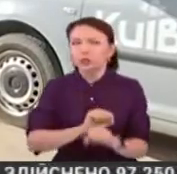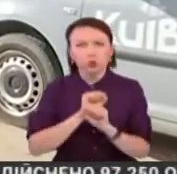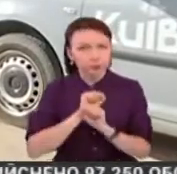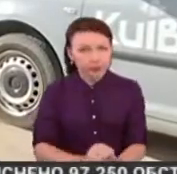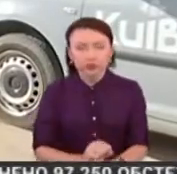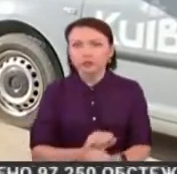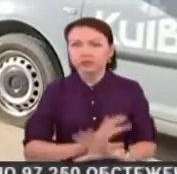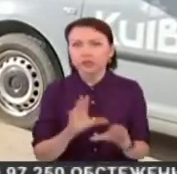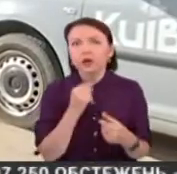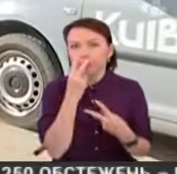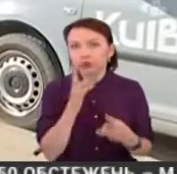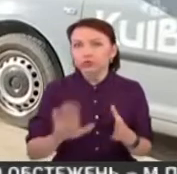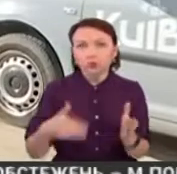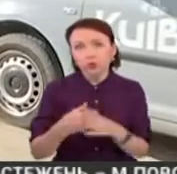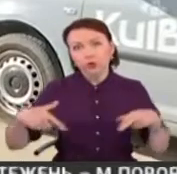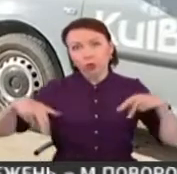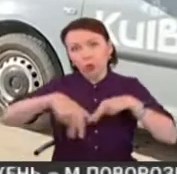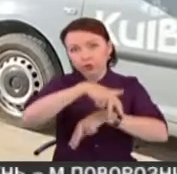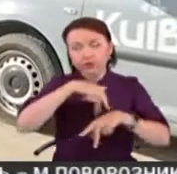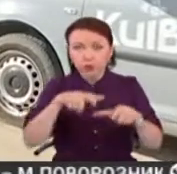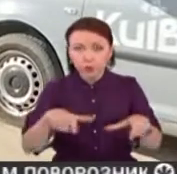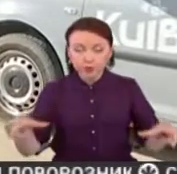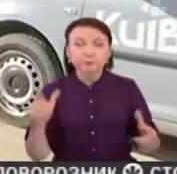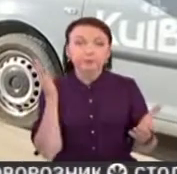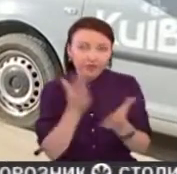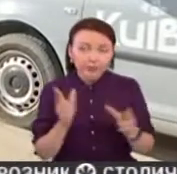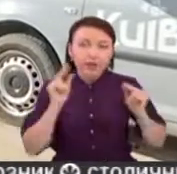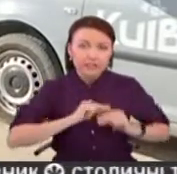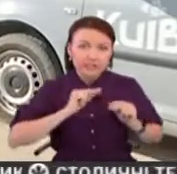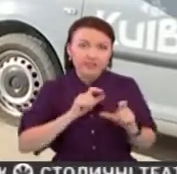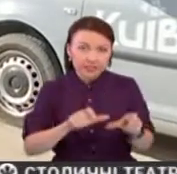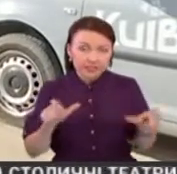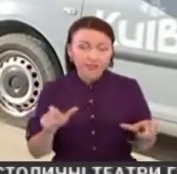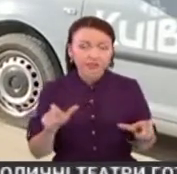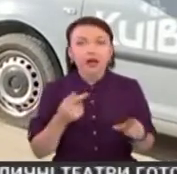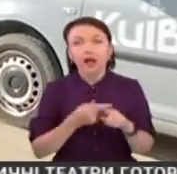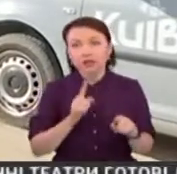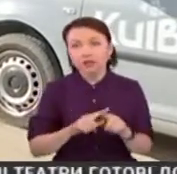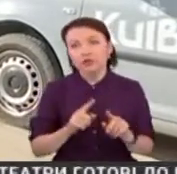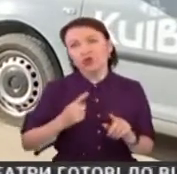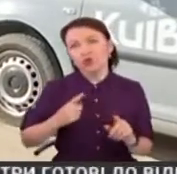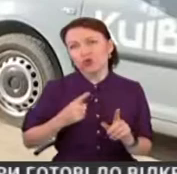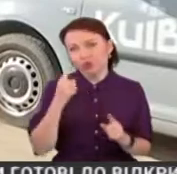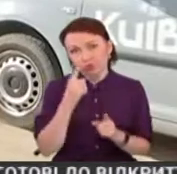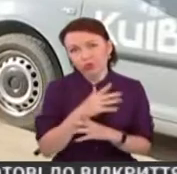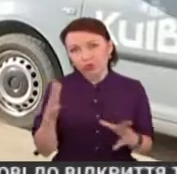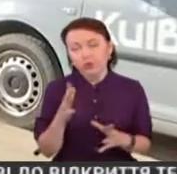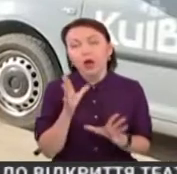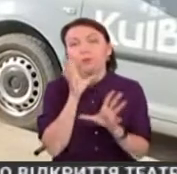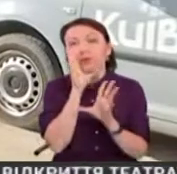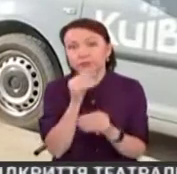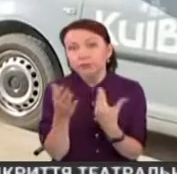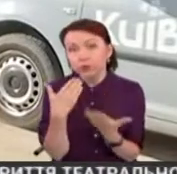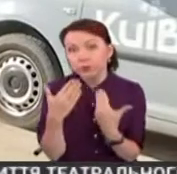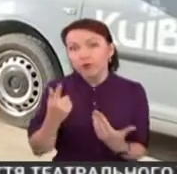також. Ми бачимо, і досі тут ходять люди, є працівники, втім, це здебільшого охорона. Встигли поспілкуватися